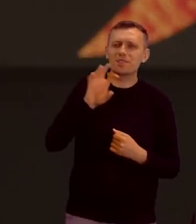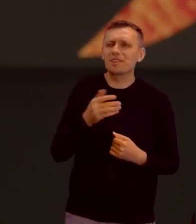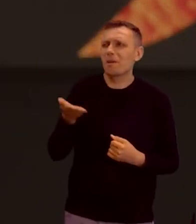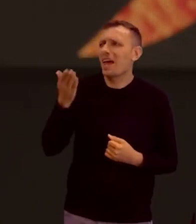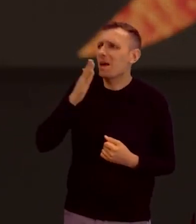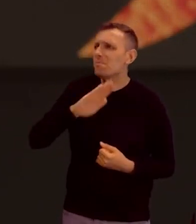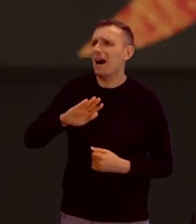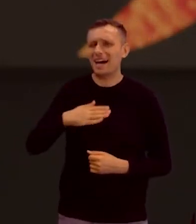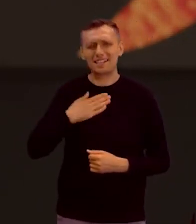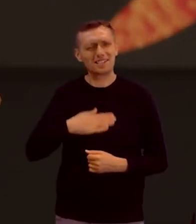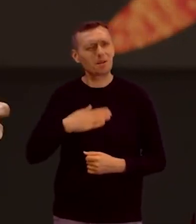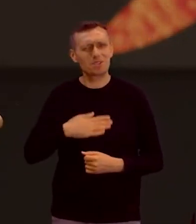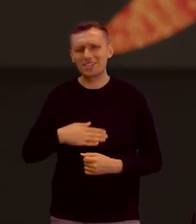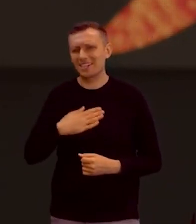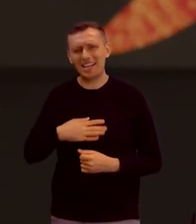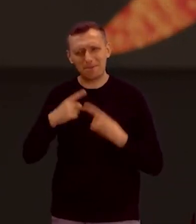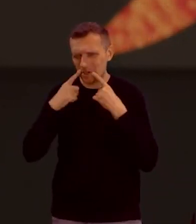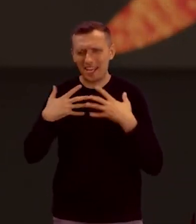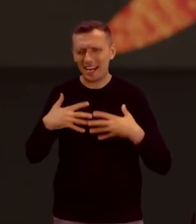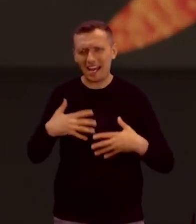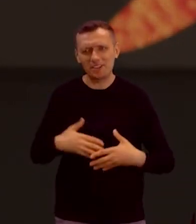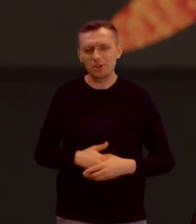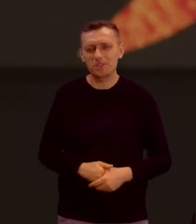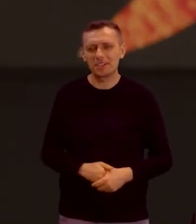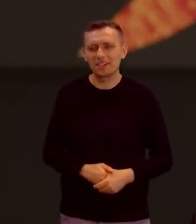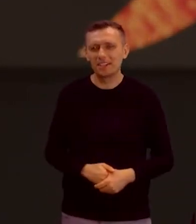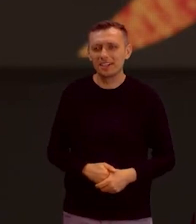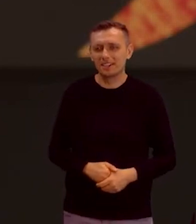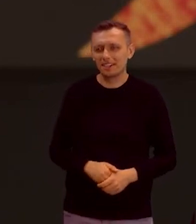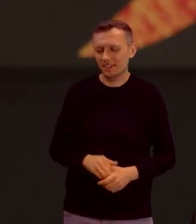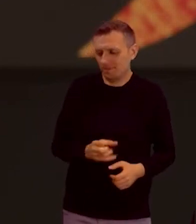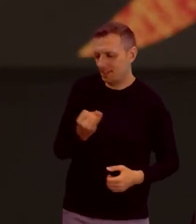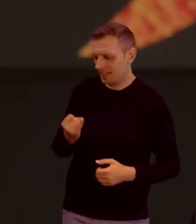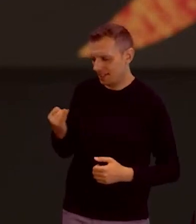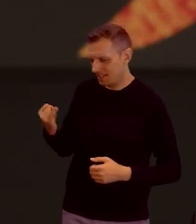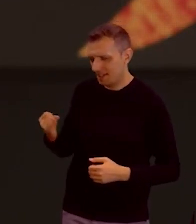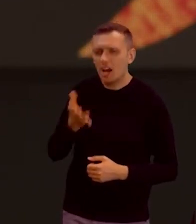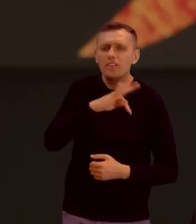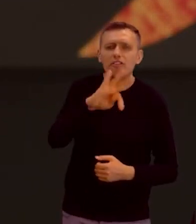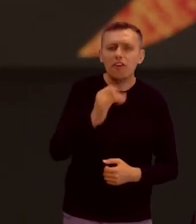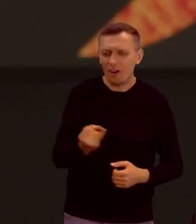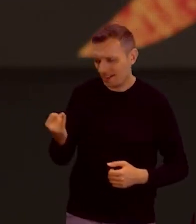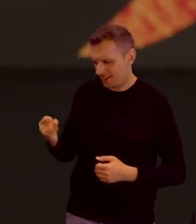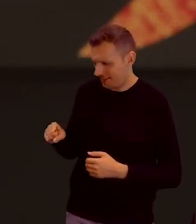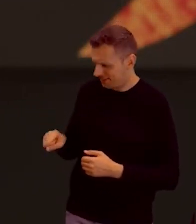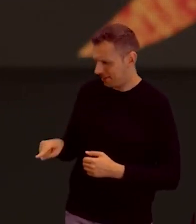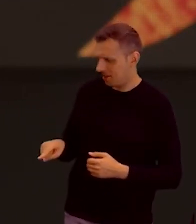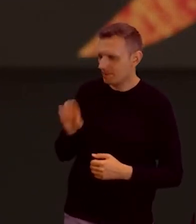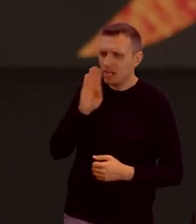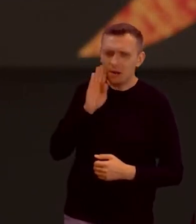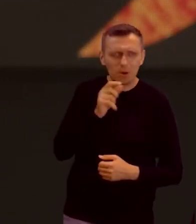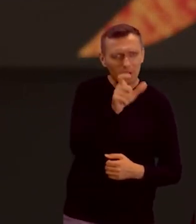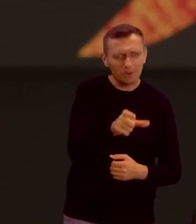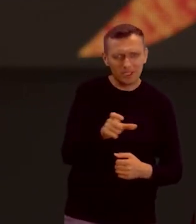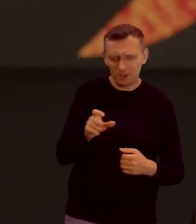przyjemność. Tak bardzo podobny do ciebie, stworzony na twój obraz, taka twoja miniatura,